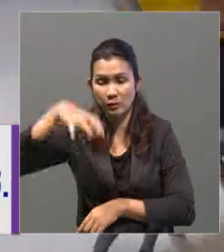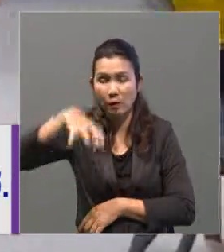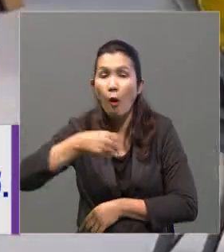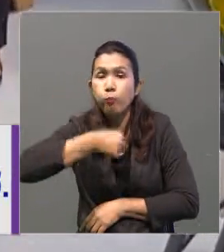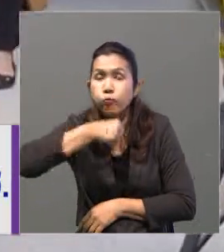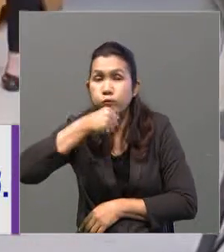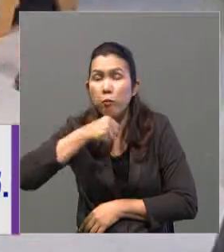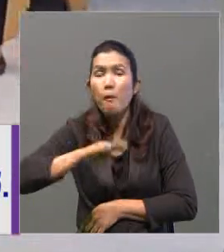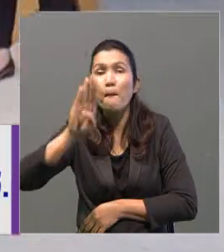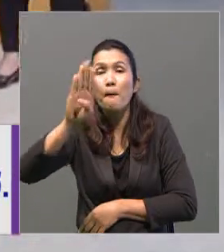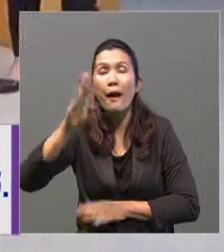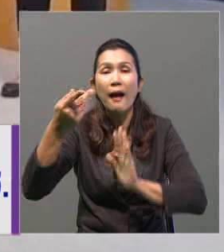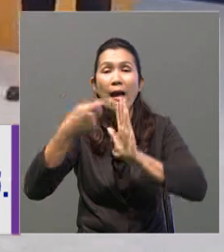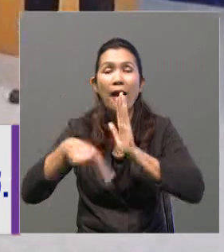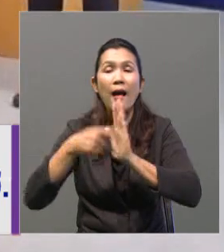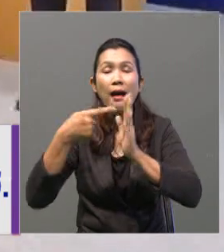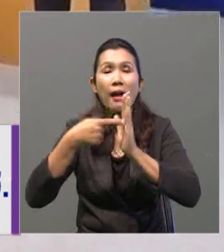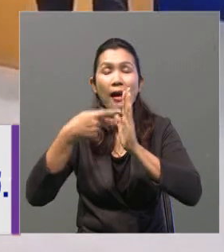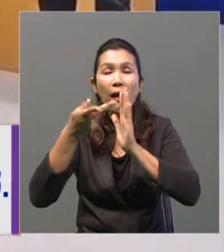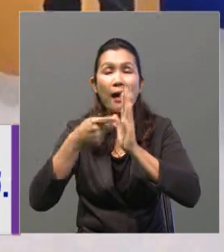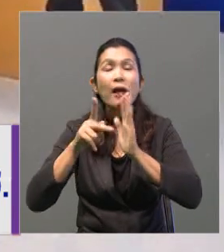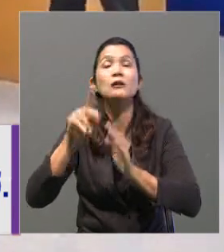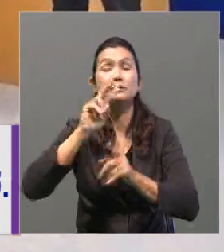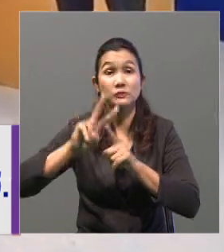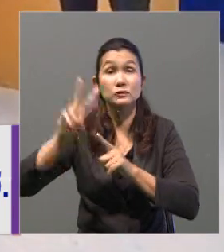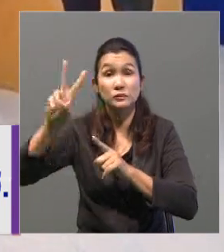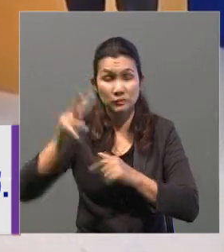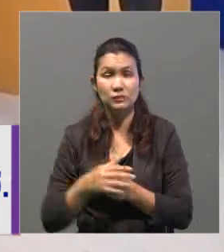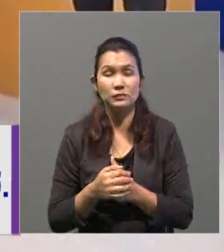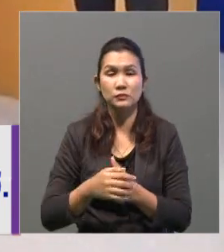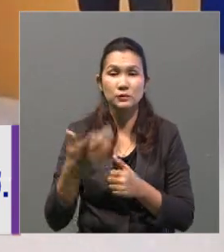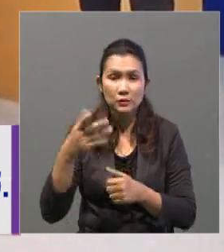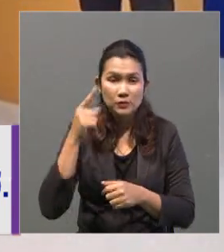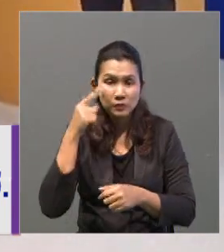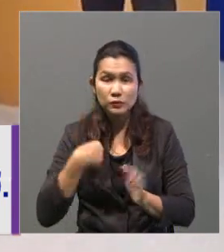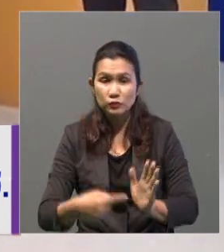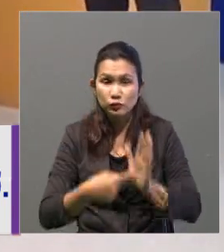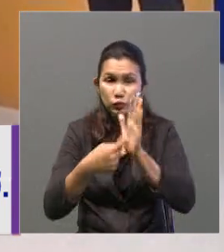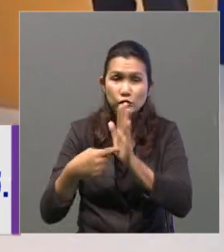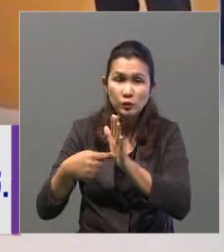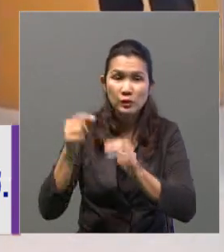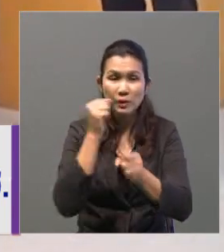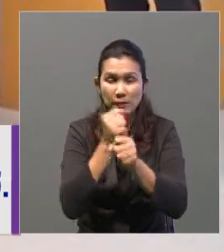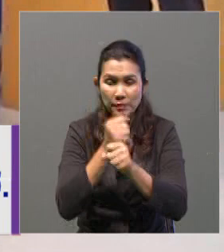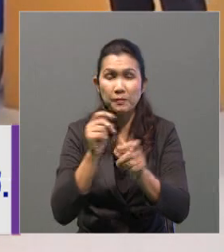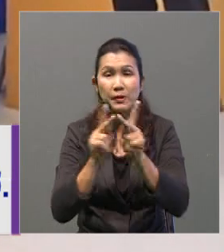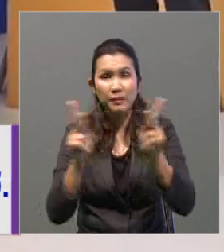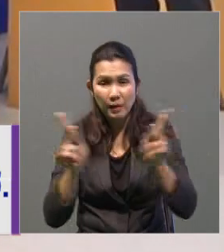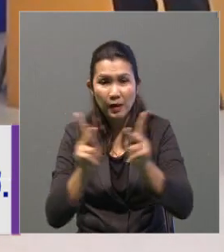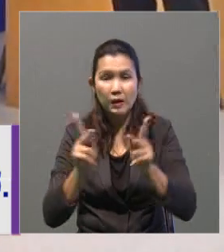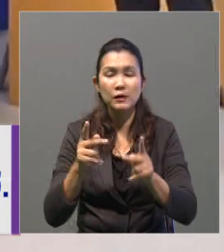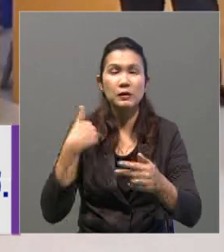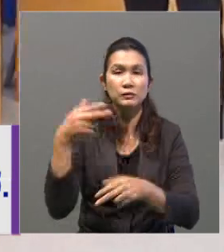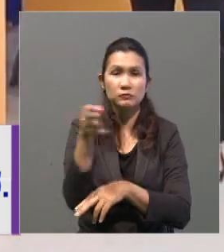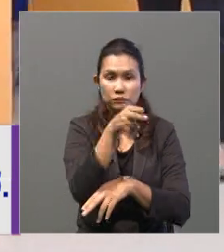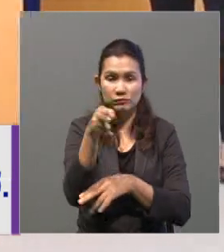พักคนชราบางแค 2ประกอบด้วยการสาธิตกระบวนการจัดการเลือกตั้งการทำหน้าที่ของกรรมการประจำหน่วยเลือกตั้งพร้อมบันทึกเป็น